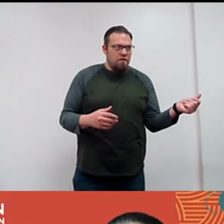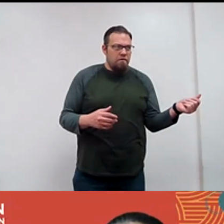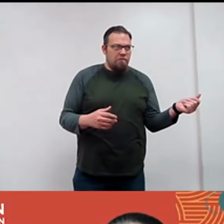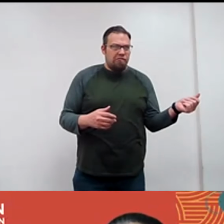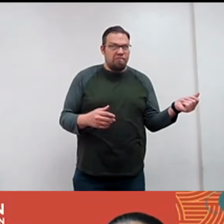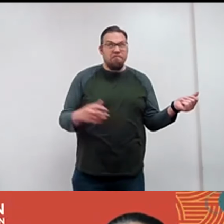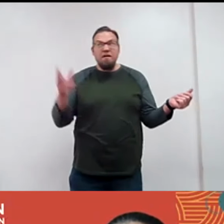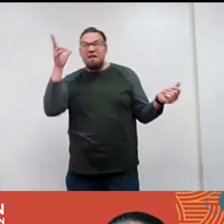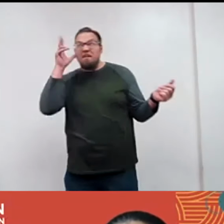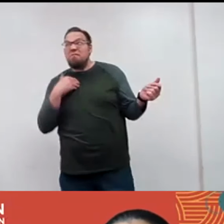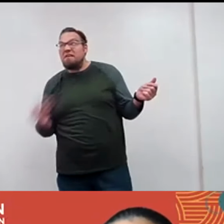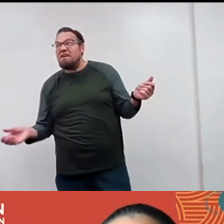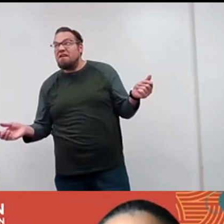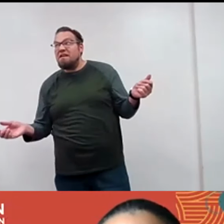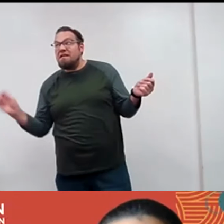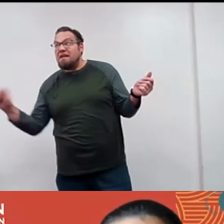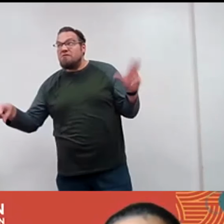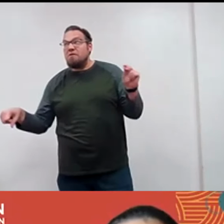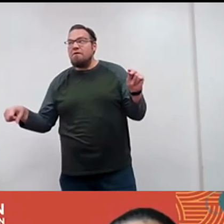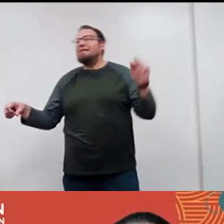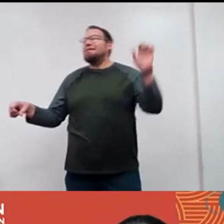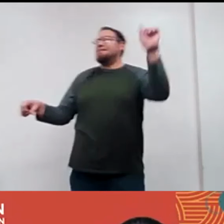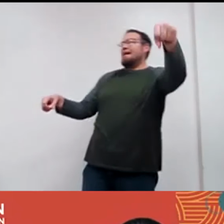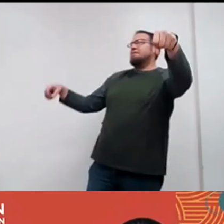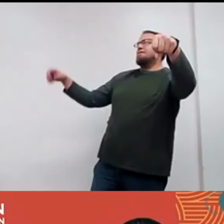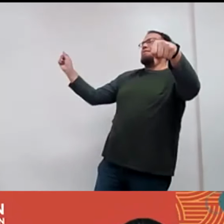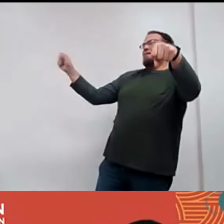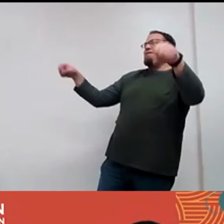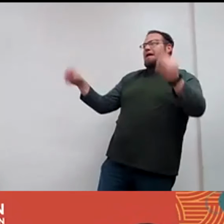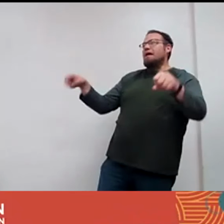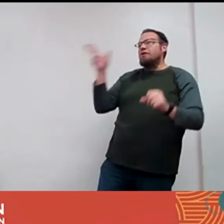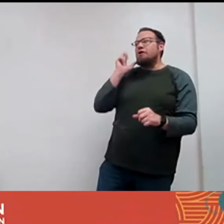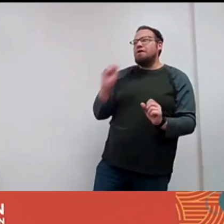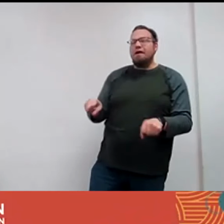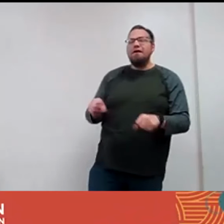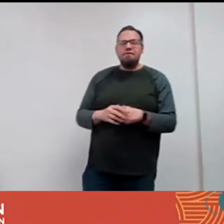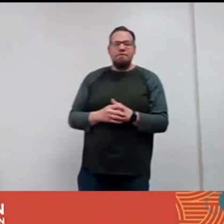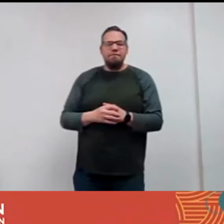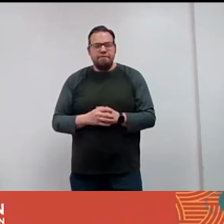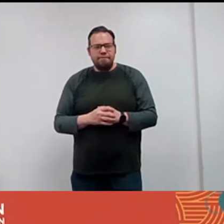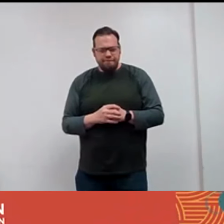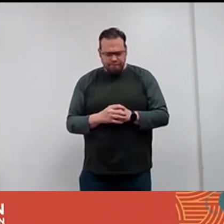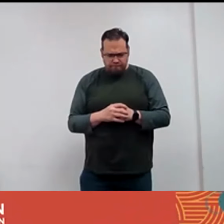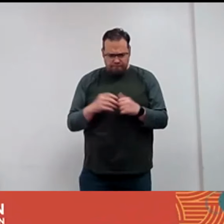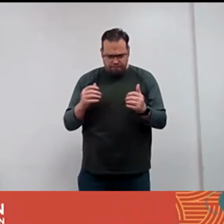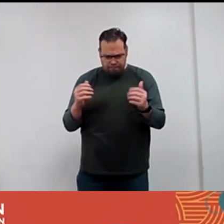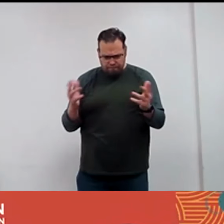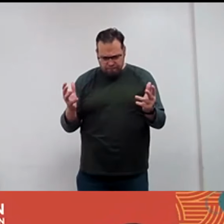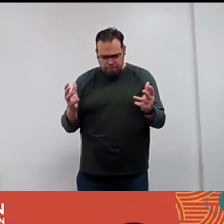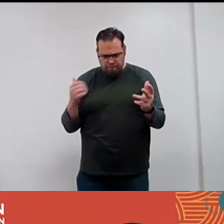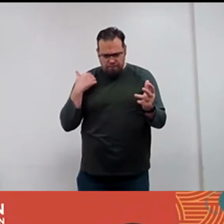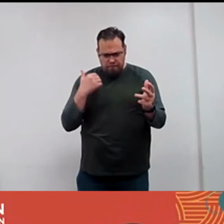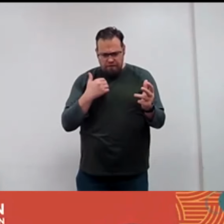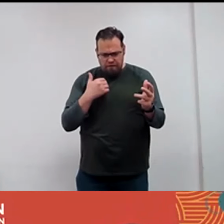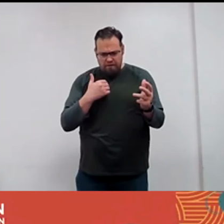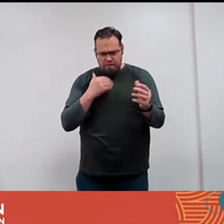You can hear me? Oh no. Yes. هل تسمعني أو لا؟ نعم. يمكننا سماعك.